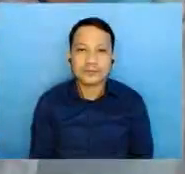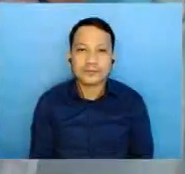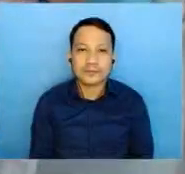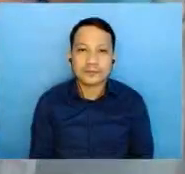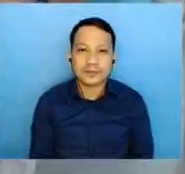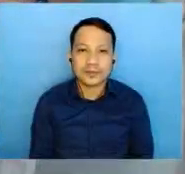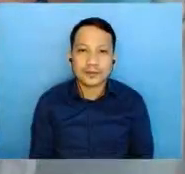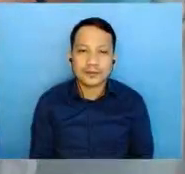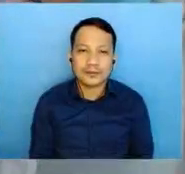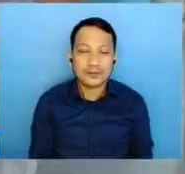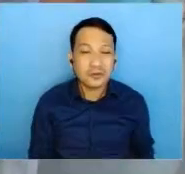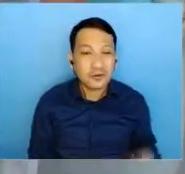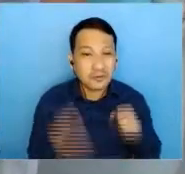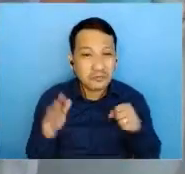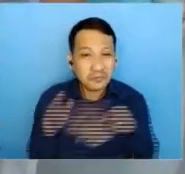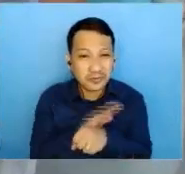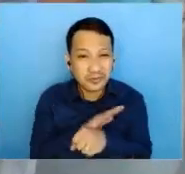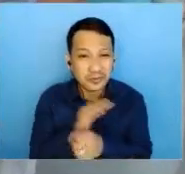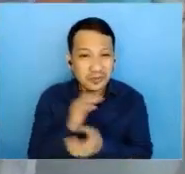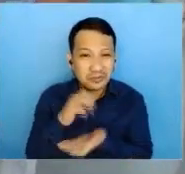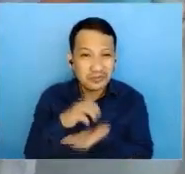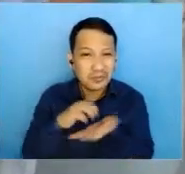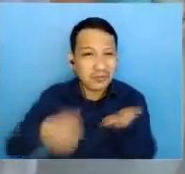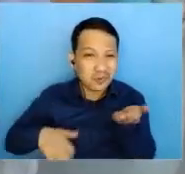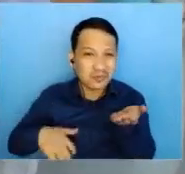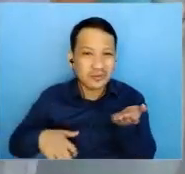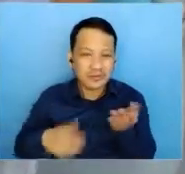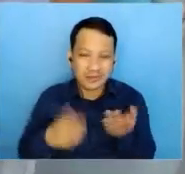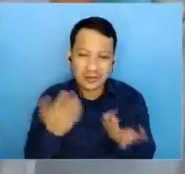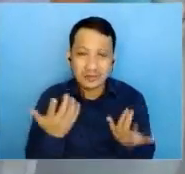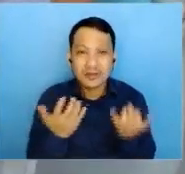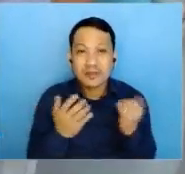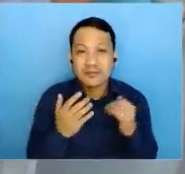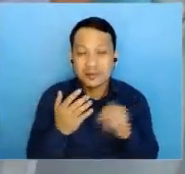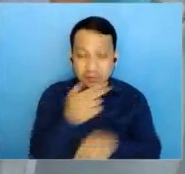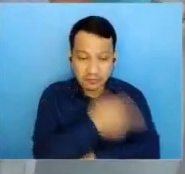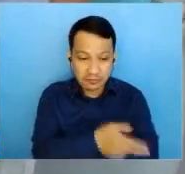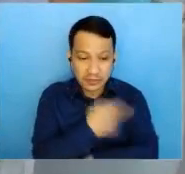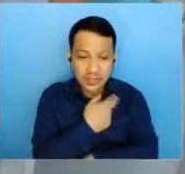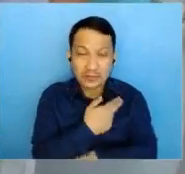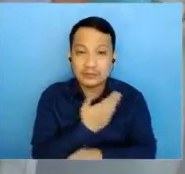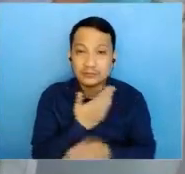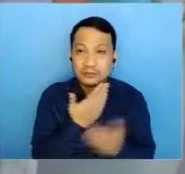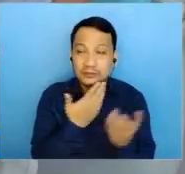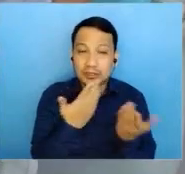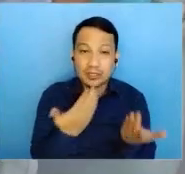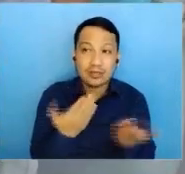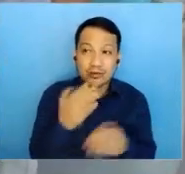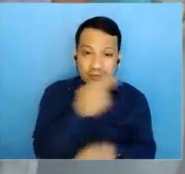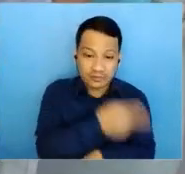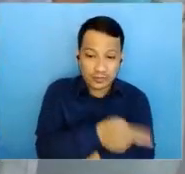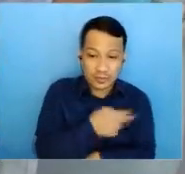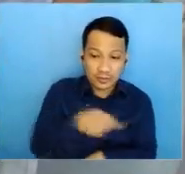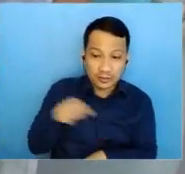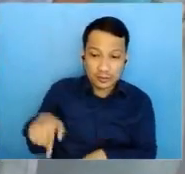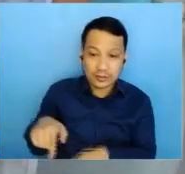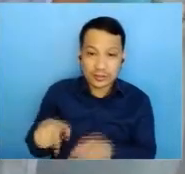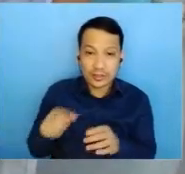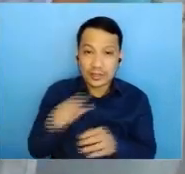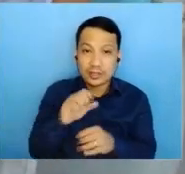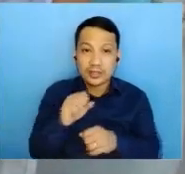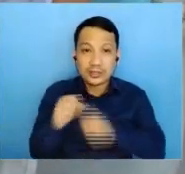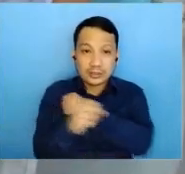Punuan na nga, nababawasan pa. May mga ospital sa Davao at Samar na nagsara dahil sa unpaid claims ng PhilHealth. Posible pa raw